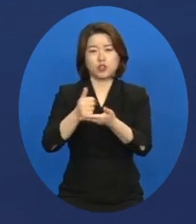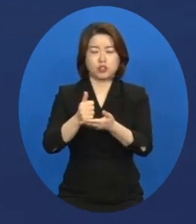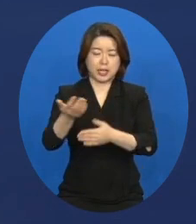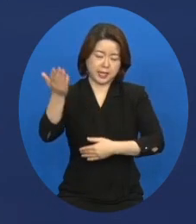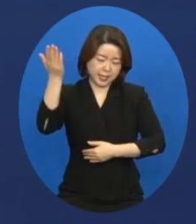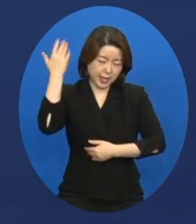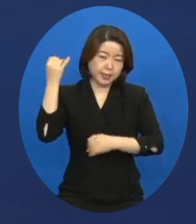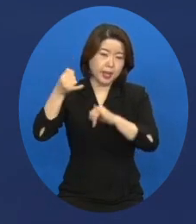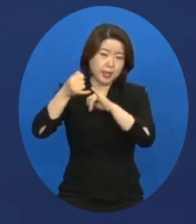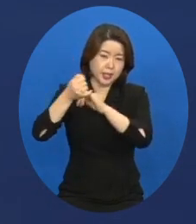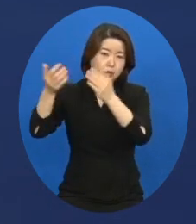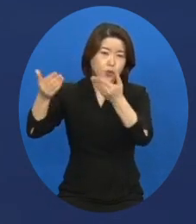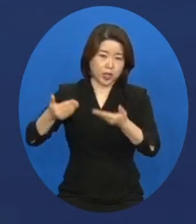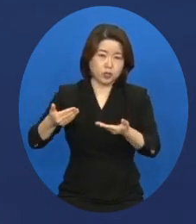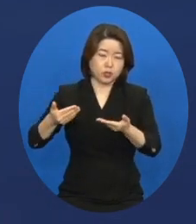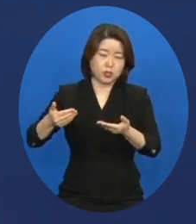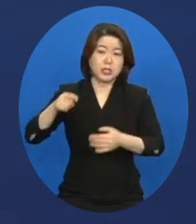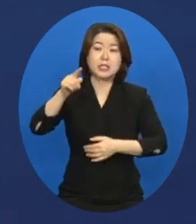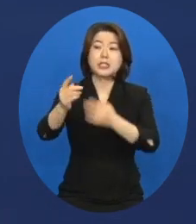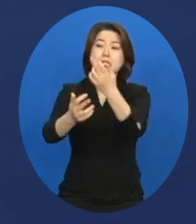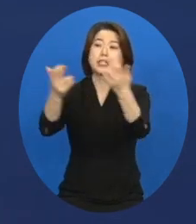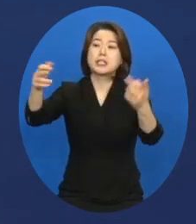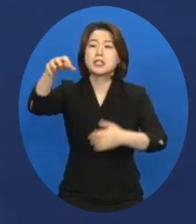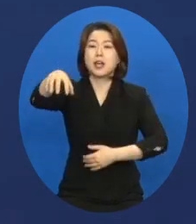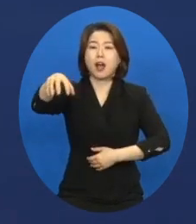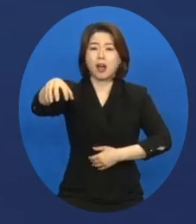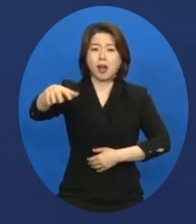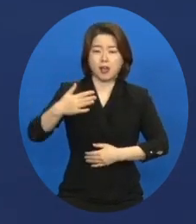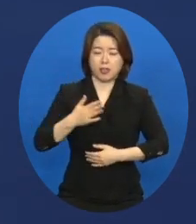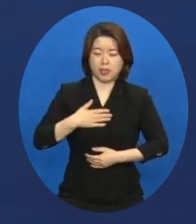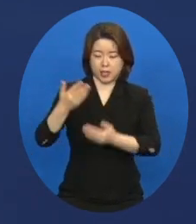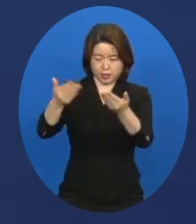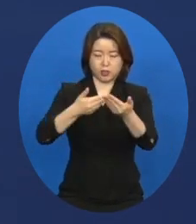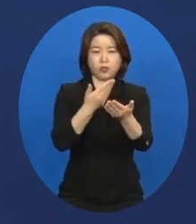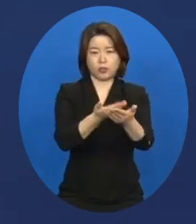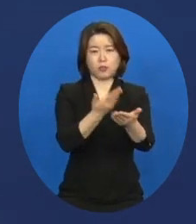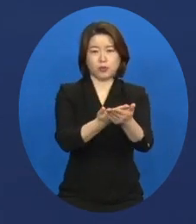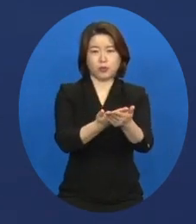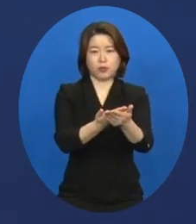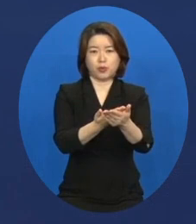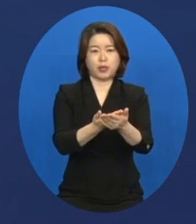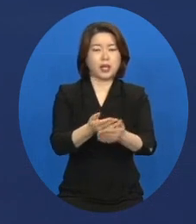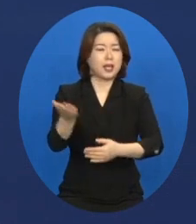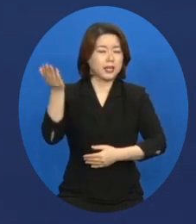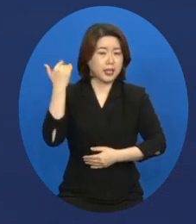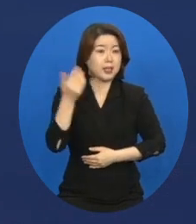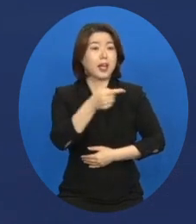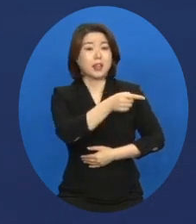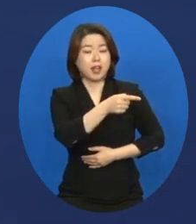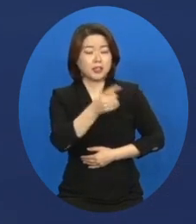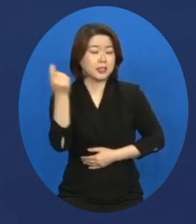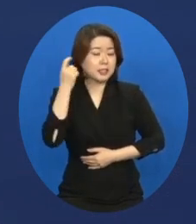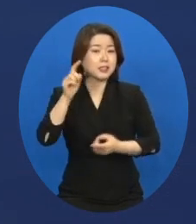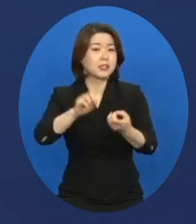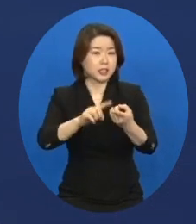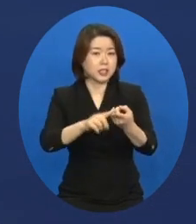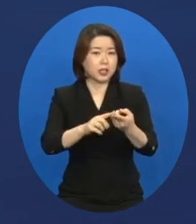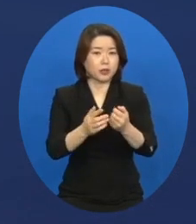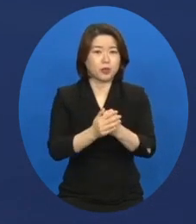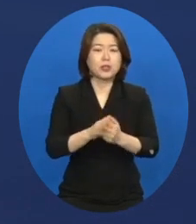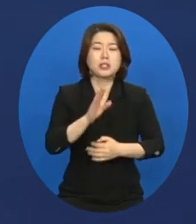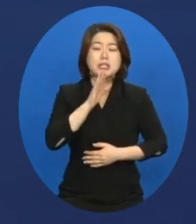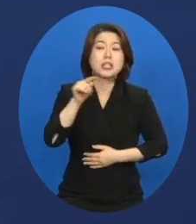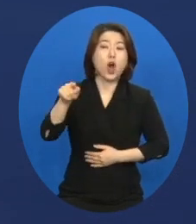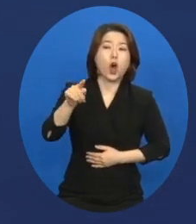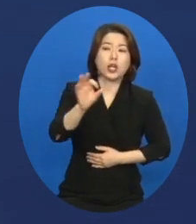그날 약속하신 이 산간 지방을 나에게 주십시오. 그때 당신이 들은 대로 과연